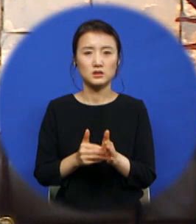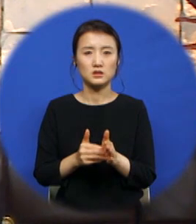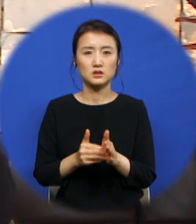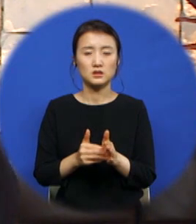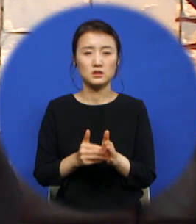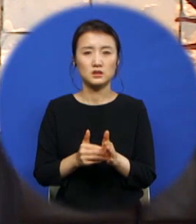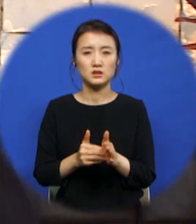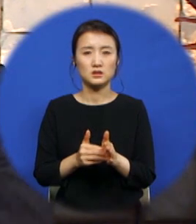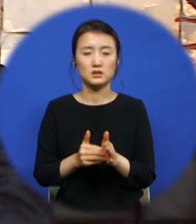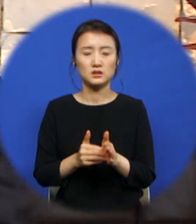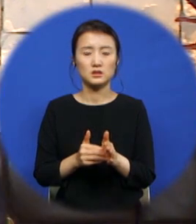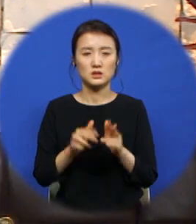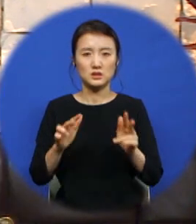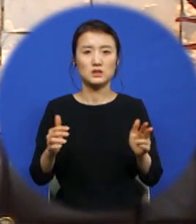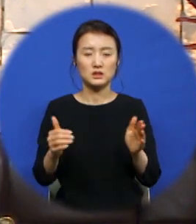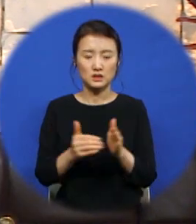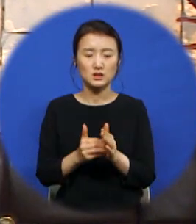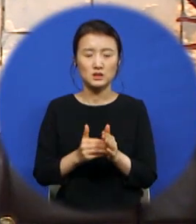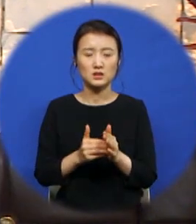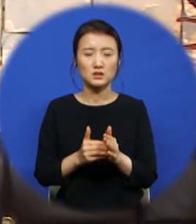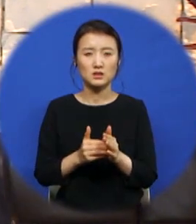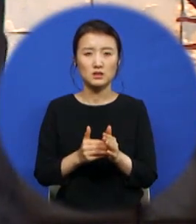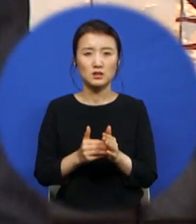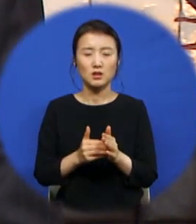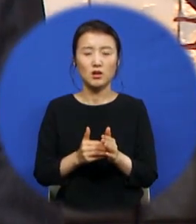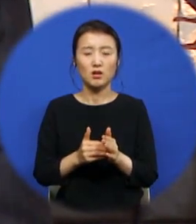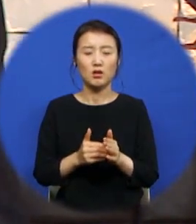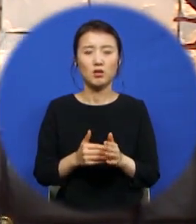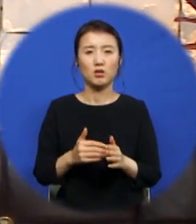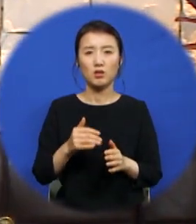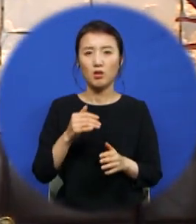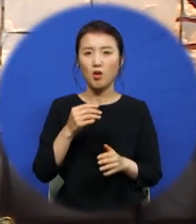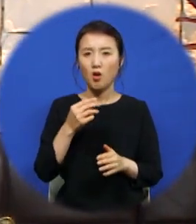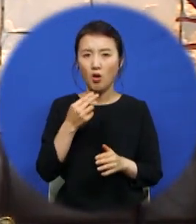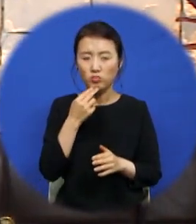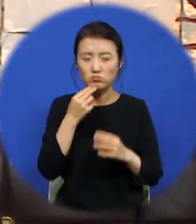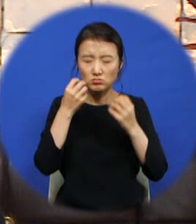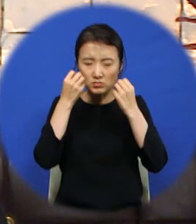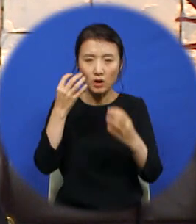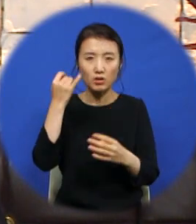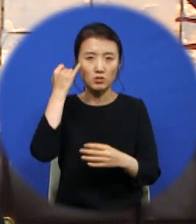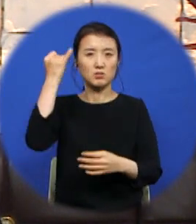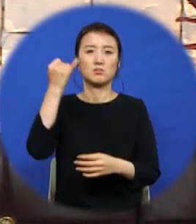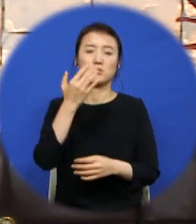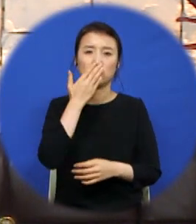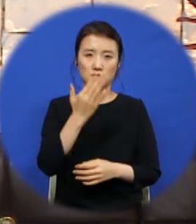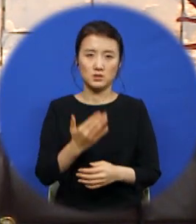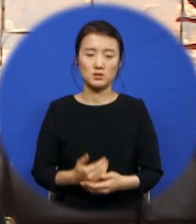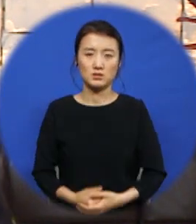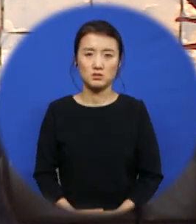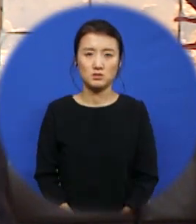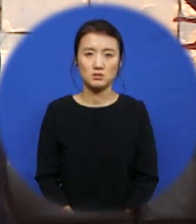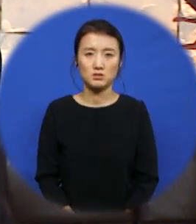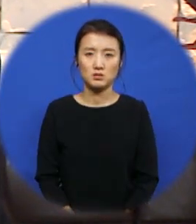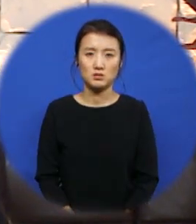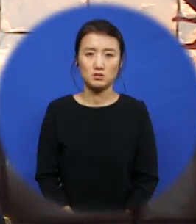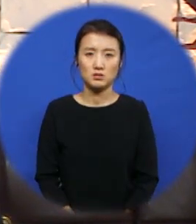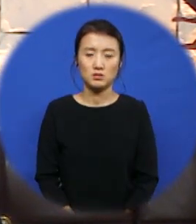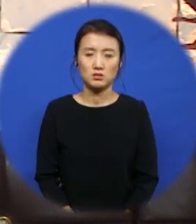하겠읍니까 창조가 나올 수가 있는 거죠 그래서 아까 여러분이 보시는 것처럼